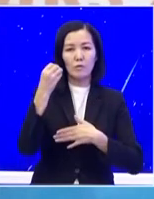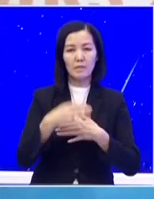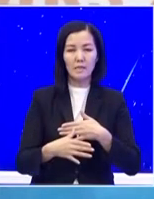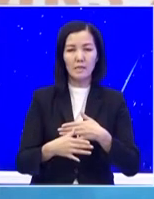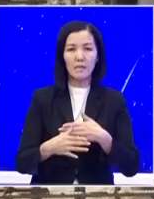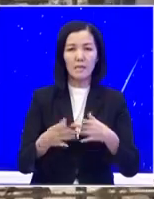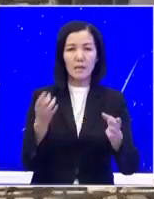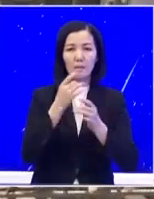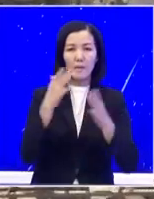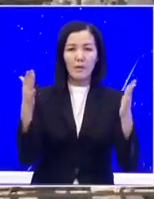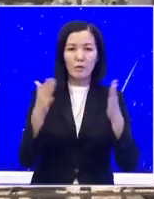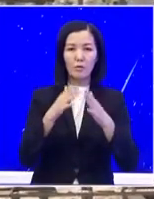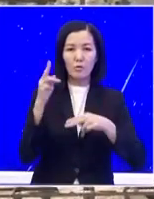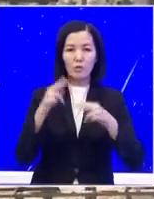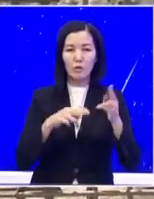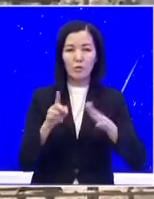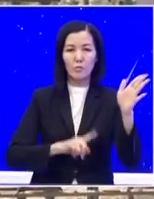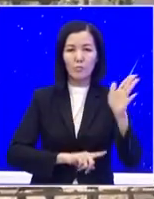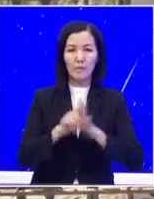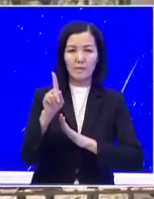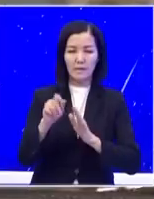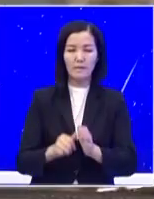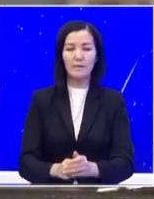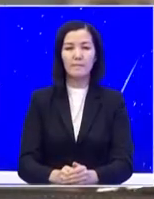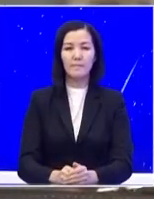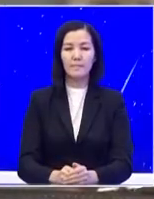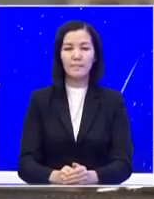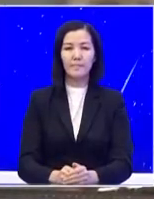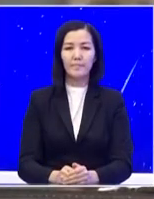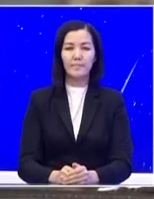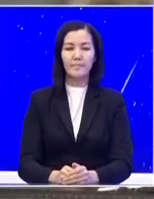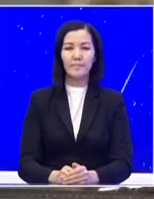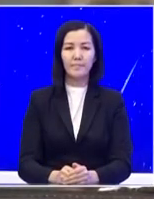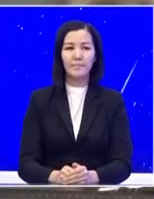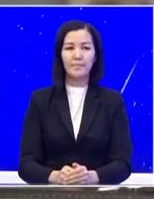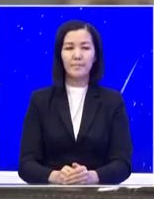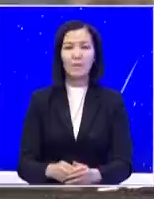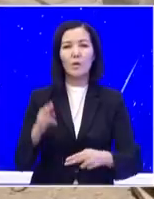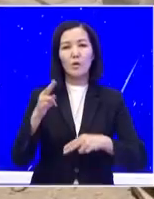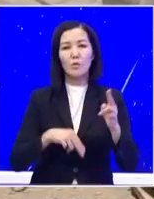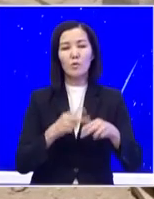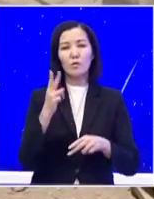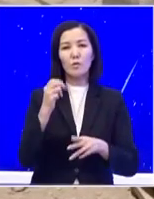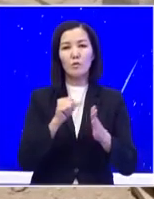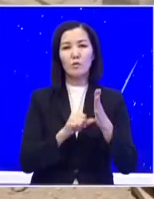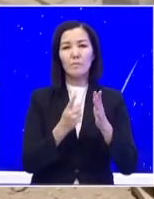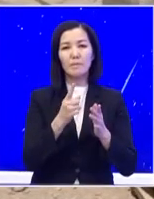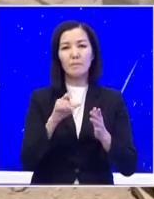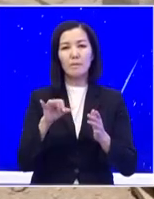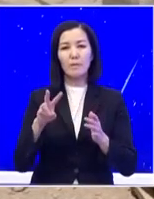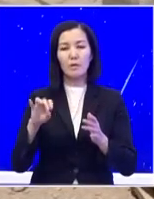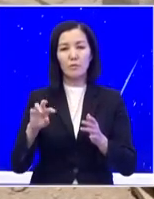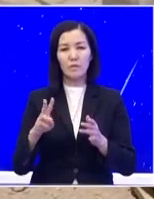ортасынан еңселі де сәулетті жаңа мәдениет ошағының іргетасы қаланып басталды. Құрылыс құны 261 миллион